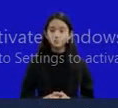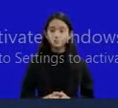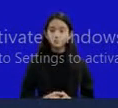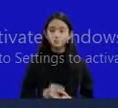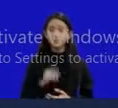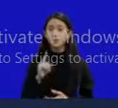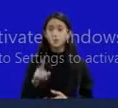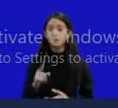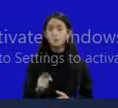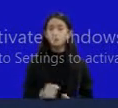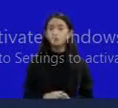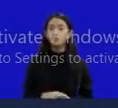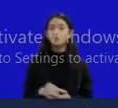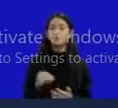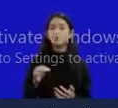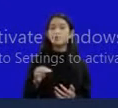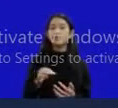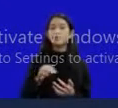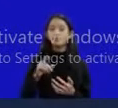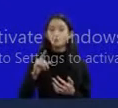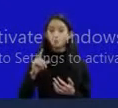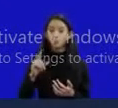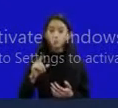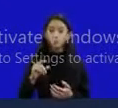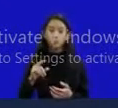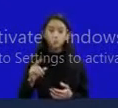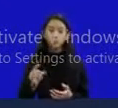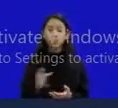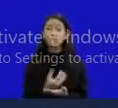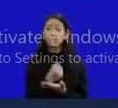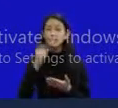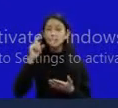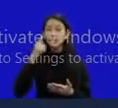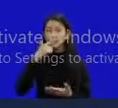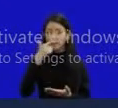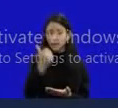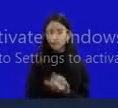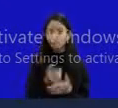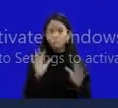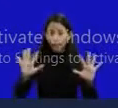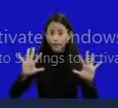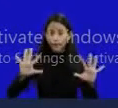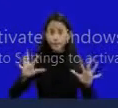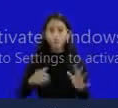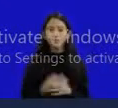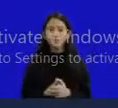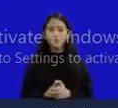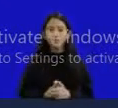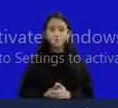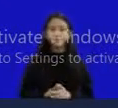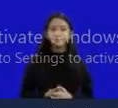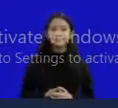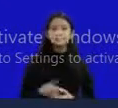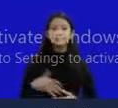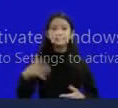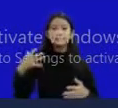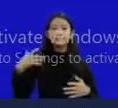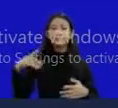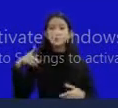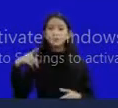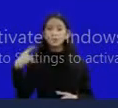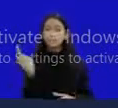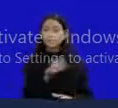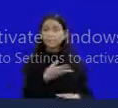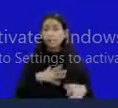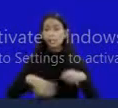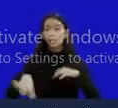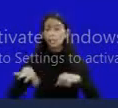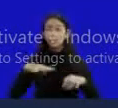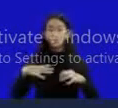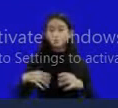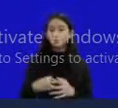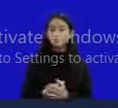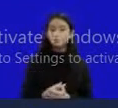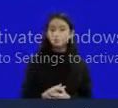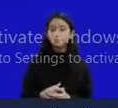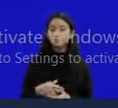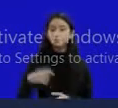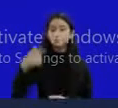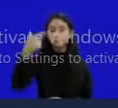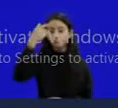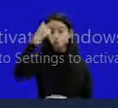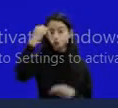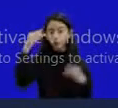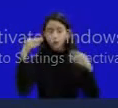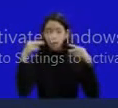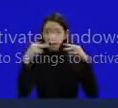agenbola168 penting dan banyak sekali juga masih ada mispersepsi bahwa kalau kita memohon pelajaran tatap muka